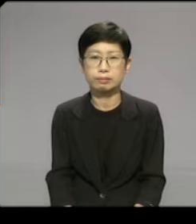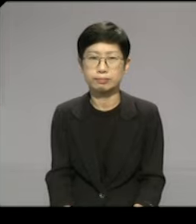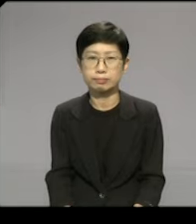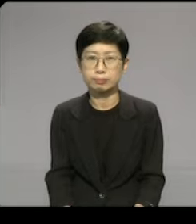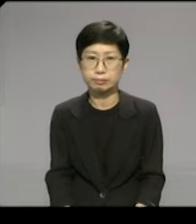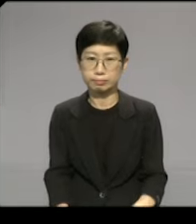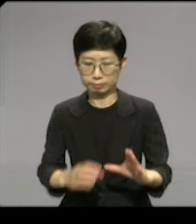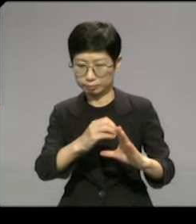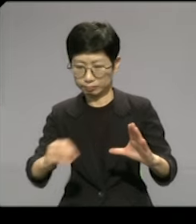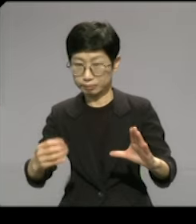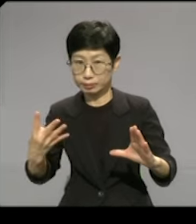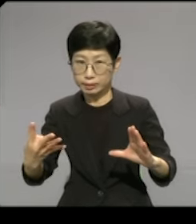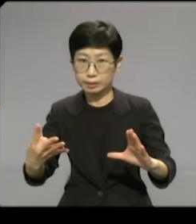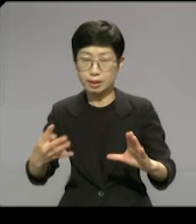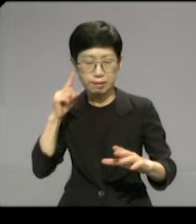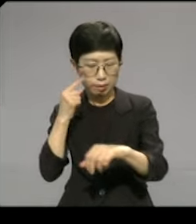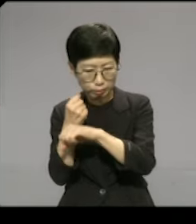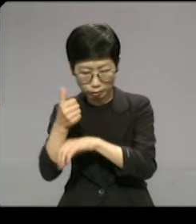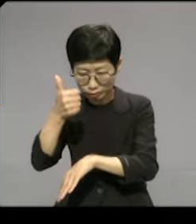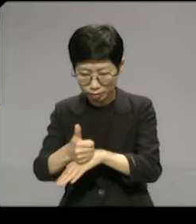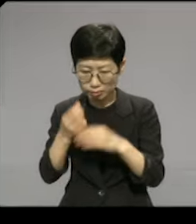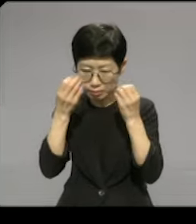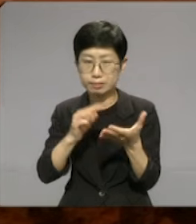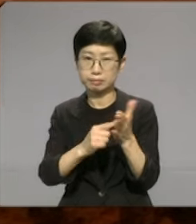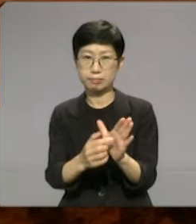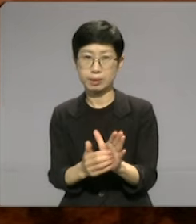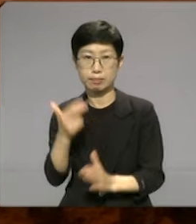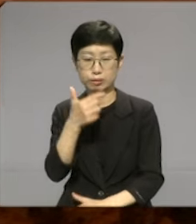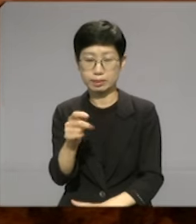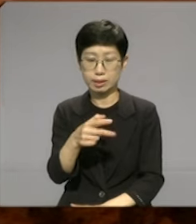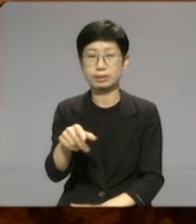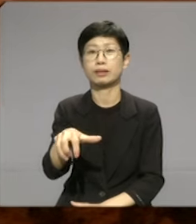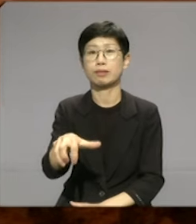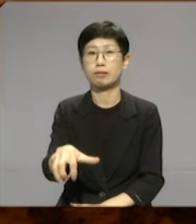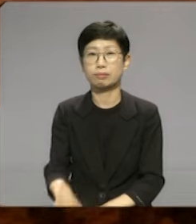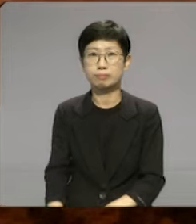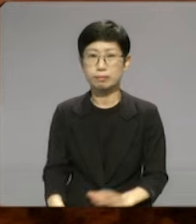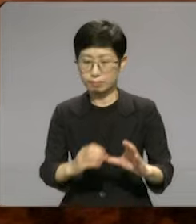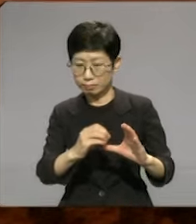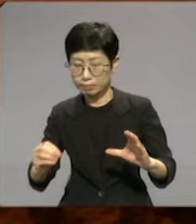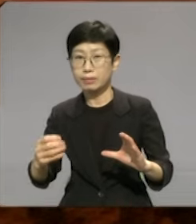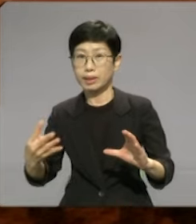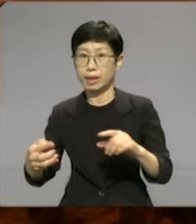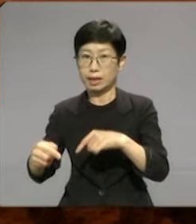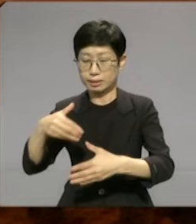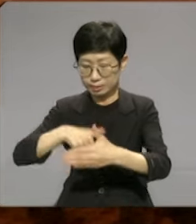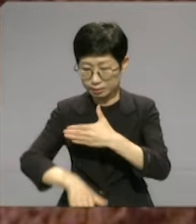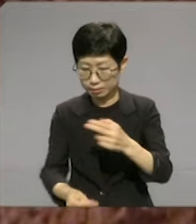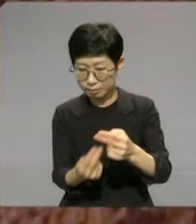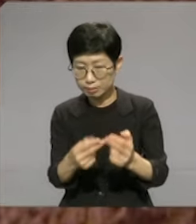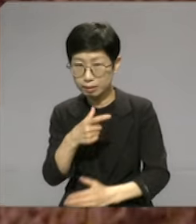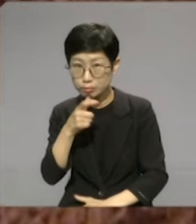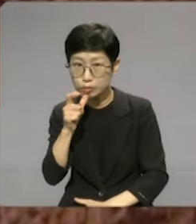화성에 관한 새로운 연구 결과가 발표됐습니다. 미국 항공우주국 나사에서 화성 지하에 저장된 물이 화성